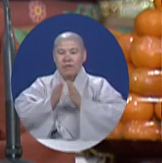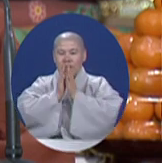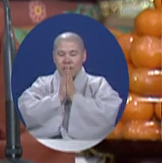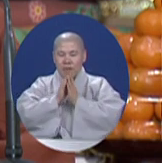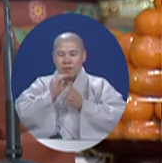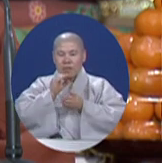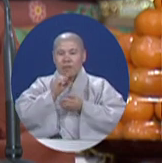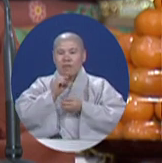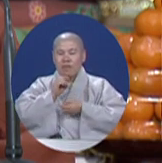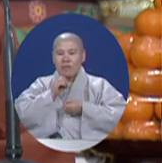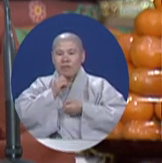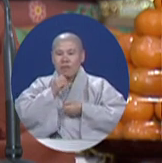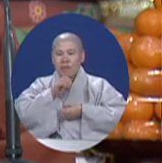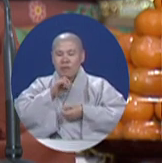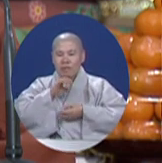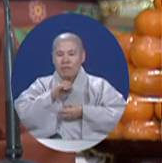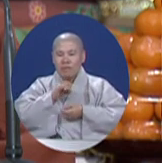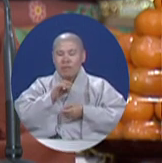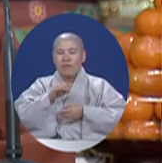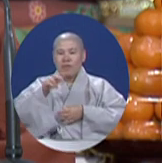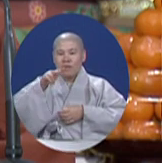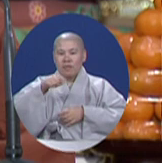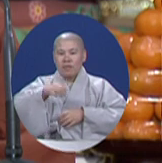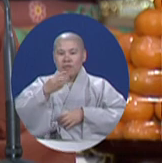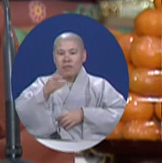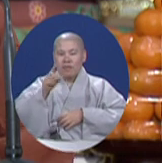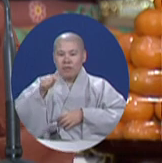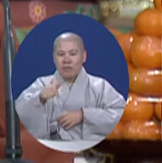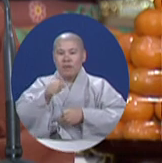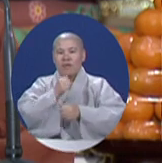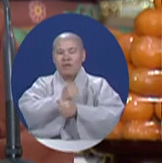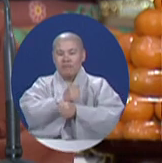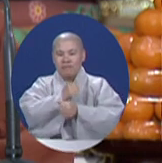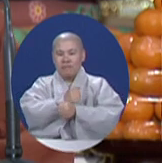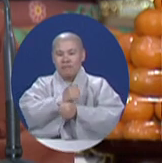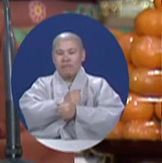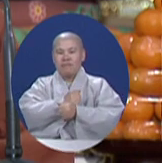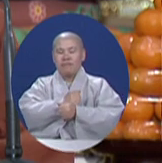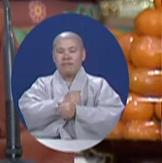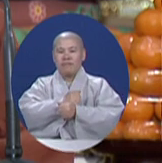연부를 한다든지 주력을 한다든지 하는 거예요.